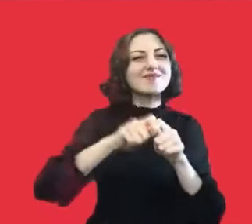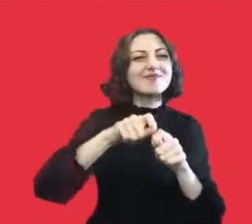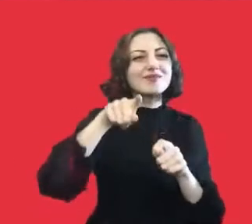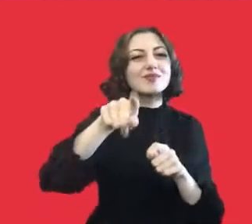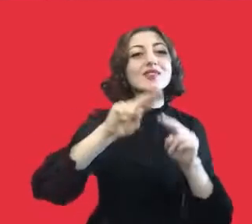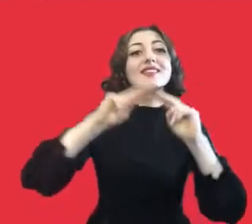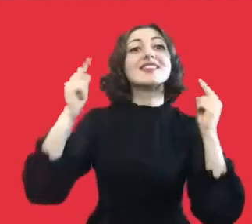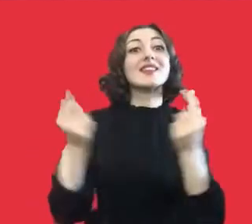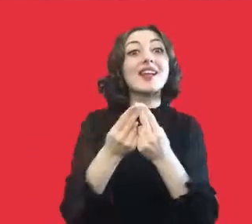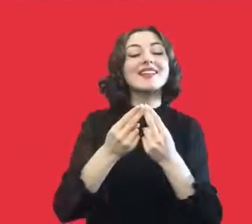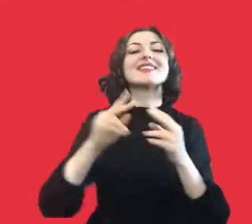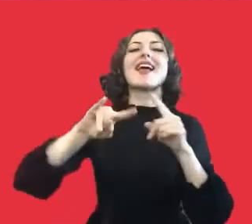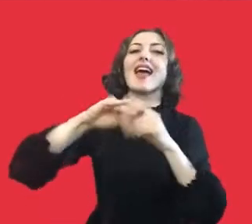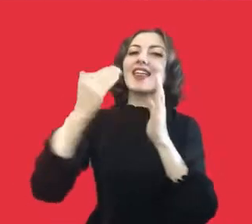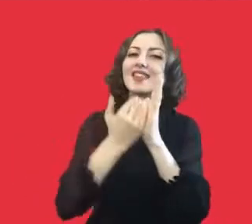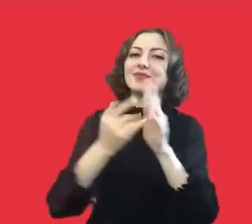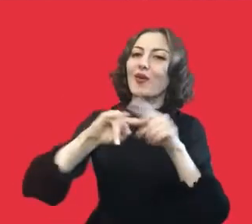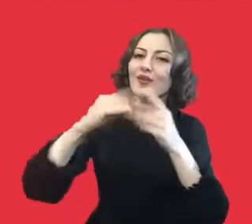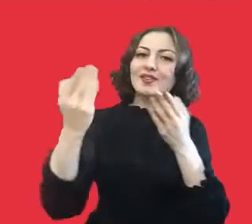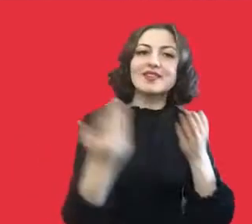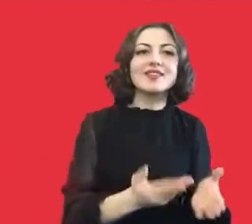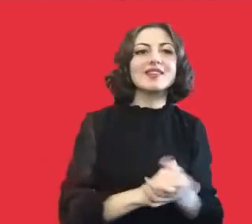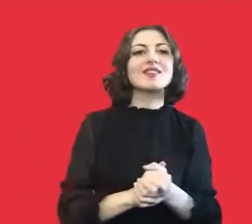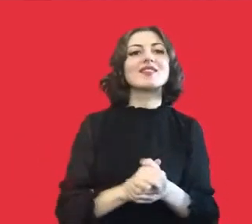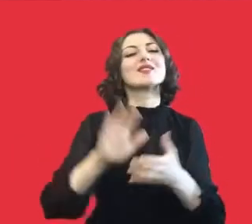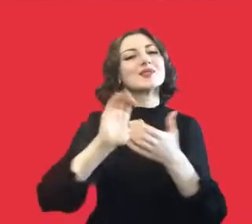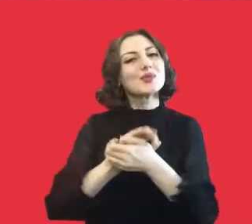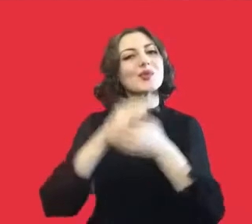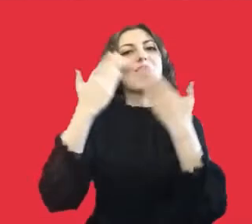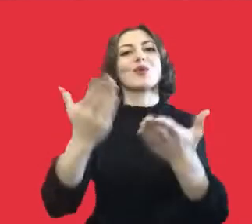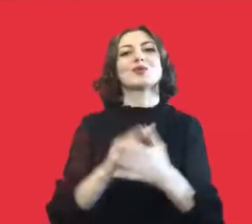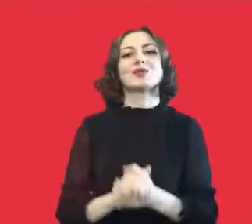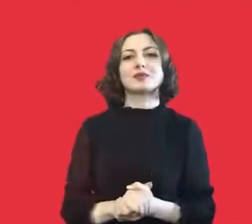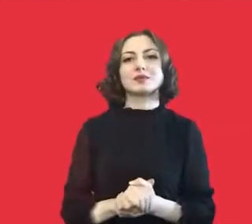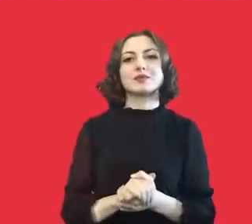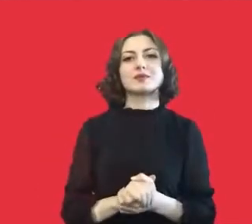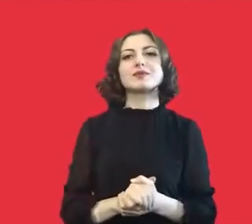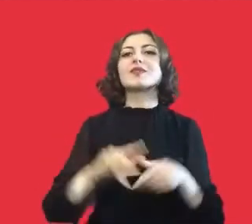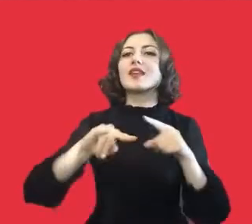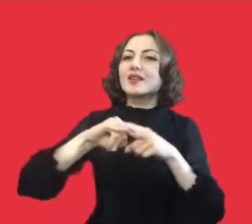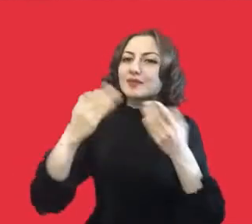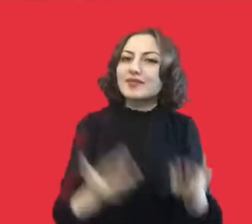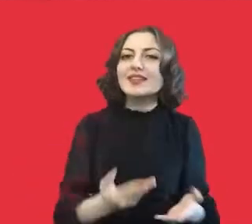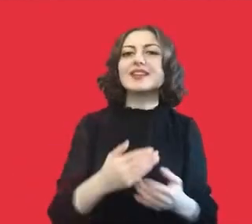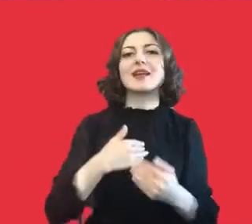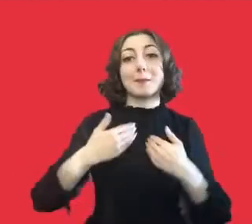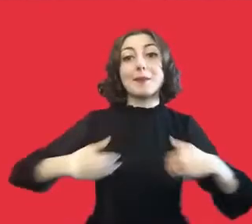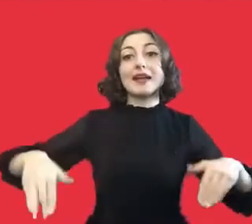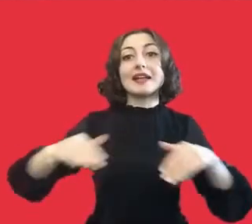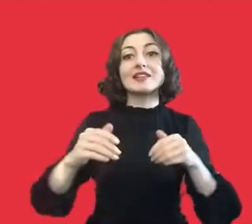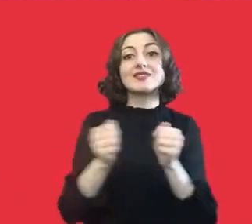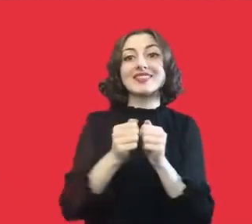etkinliğimize hoş geldiniz Sayın Başkanım ve gönüllü gününüz de kutlu olsun. Hoş bulduk Nilan Hanım. Ben de sizin